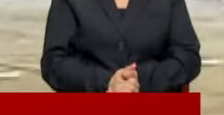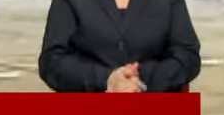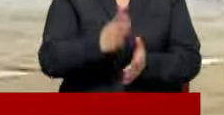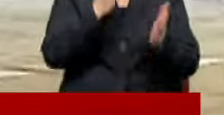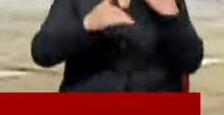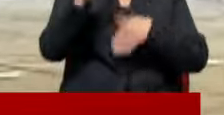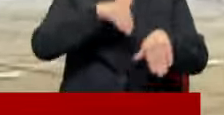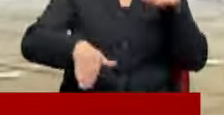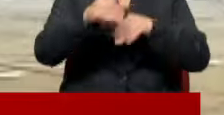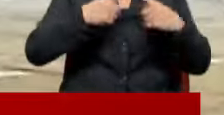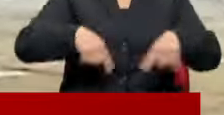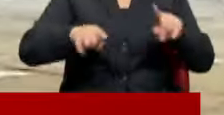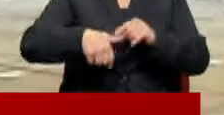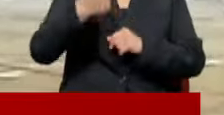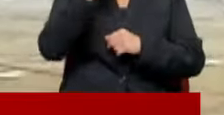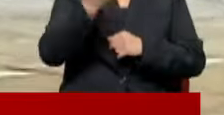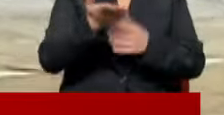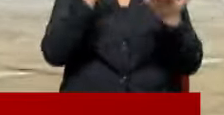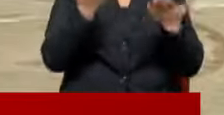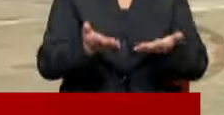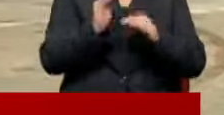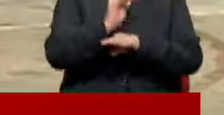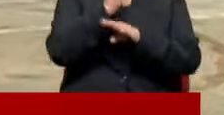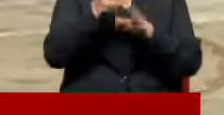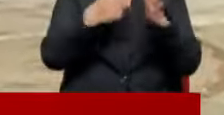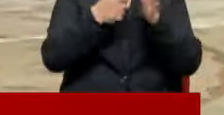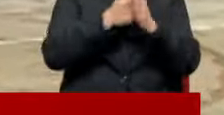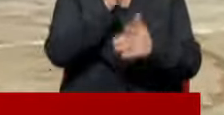Yüksek Seçim Kurulu Başkanı. Saraydaki kabulde yaşananlar,